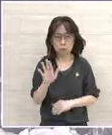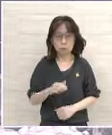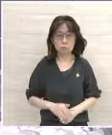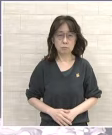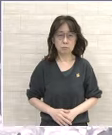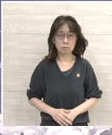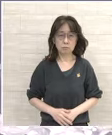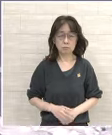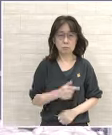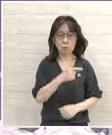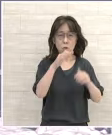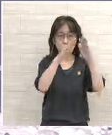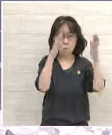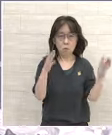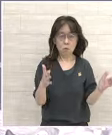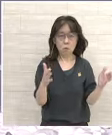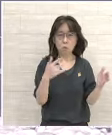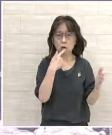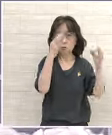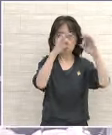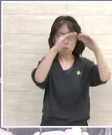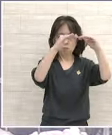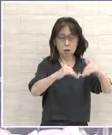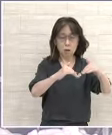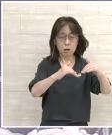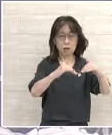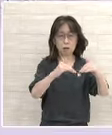根が雪の重さで潰れています。